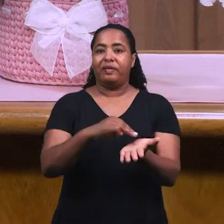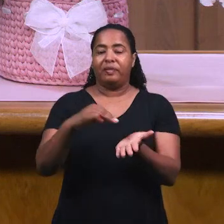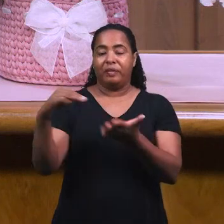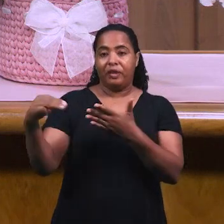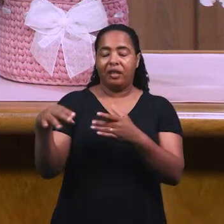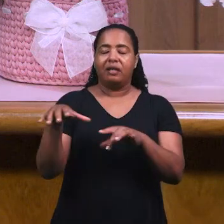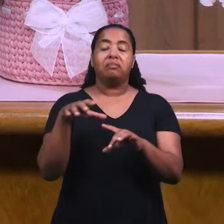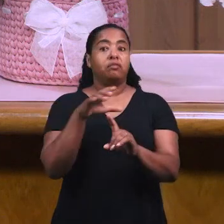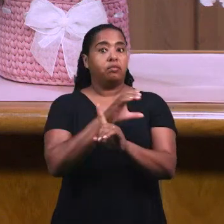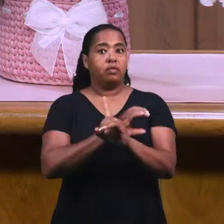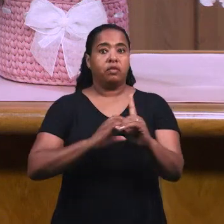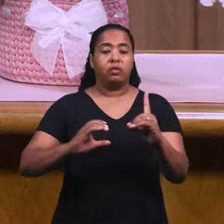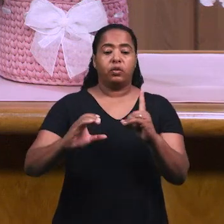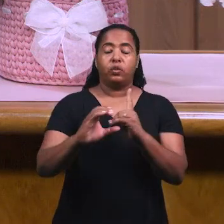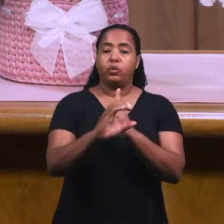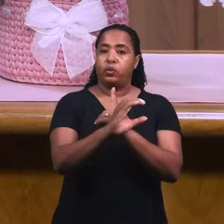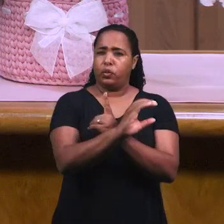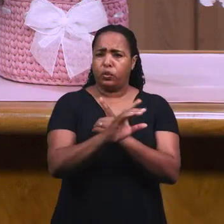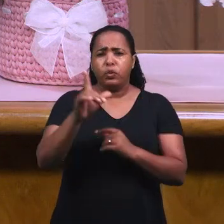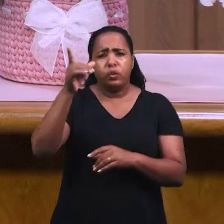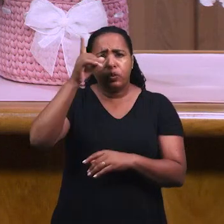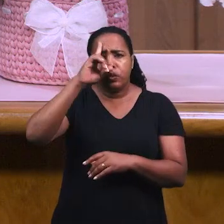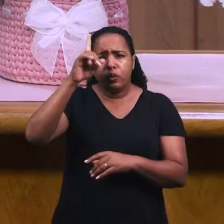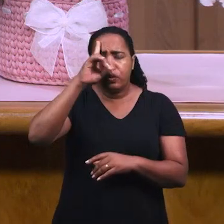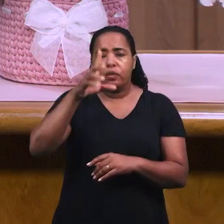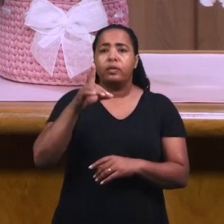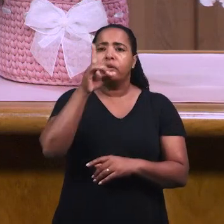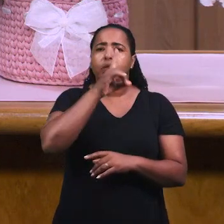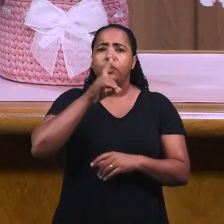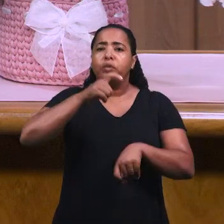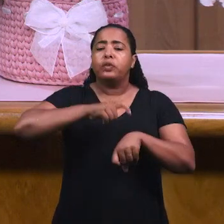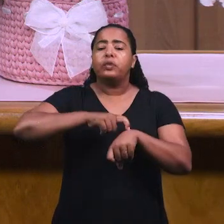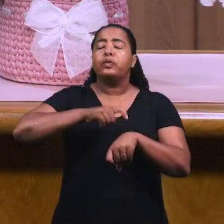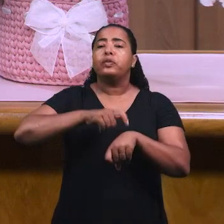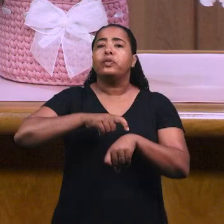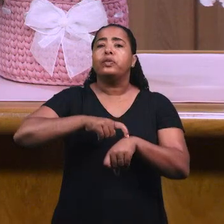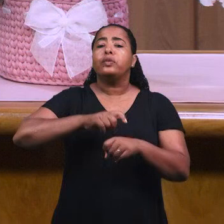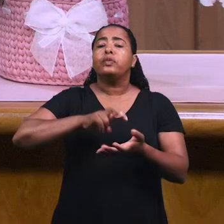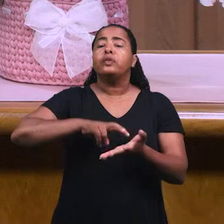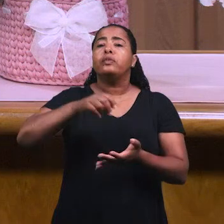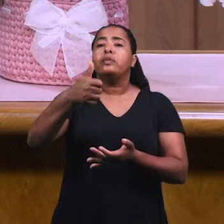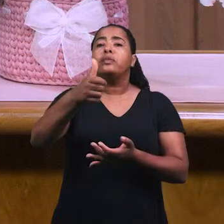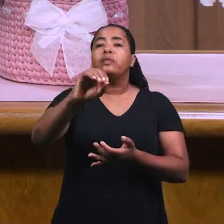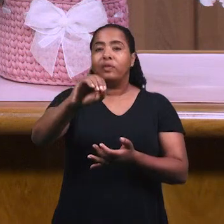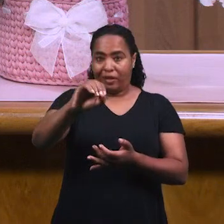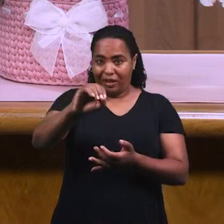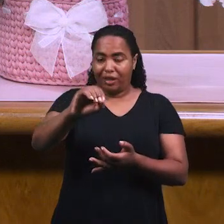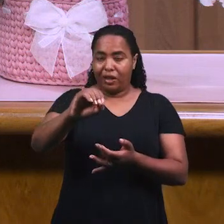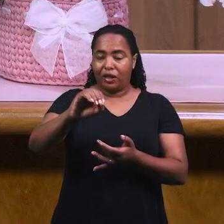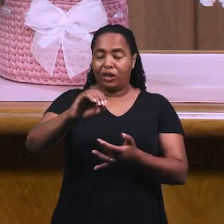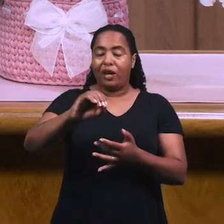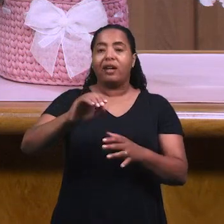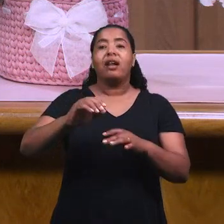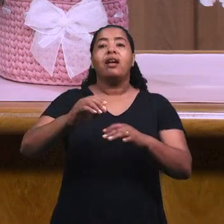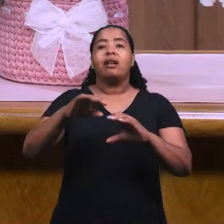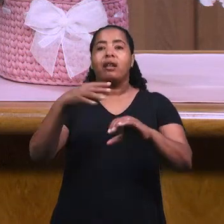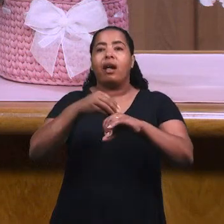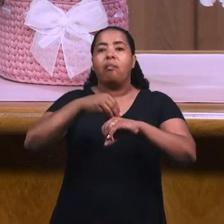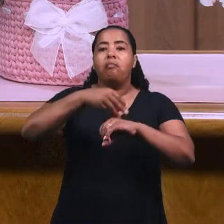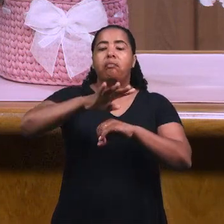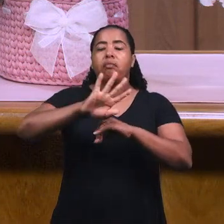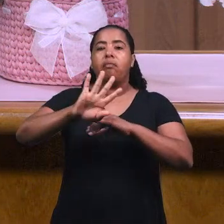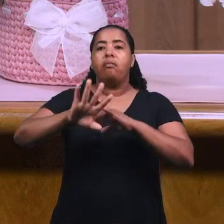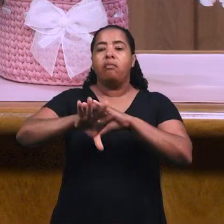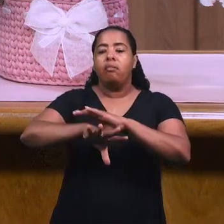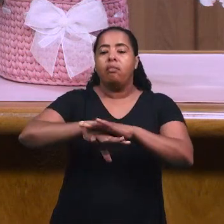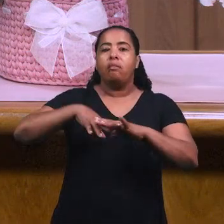Maranatha. Ce culte qui est réalisé tous les dimanches matin à 10 heures et qui est transmis ici à travers notre canal